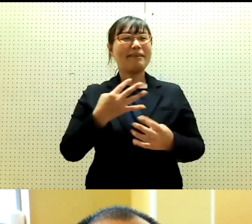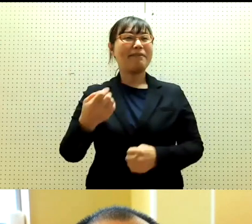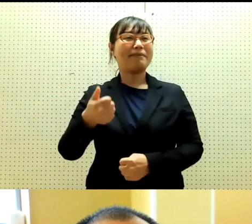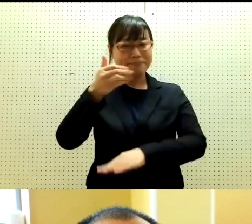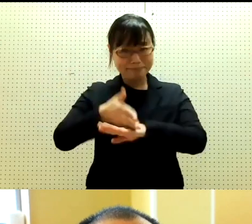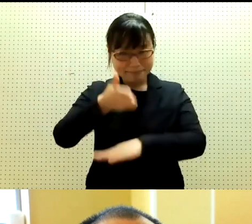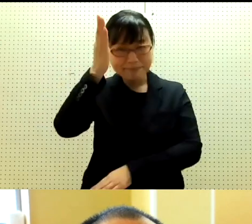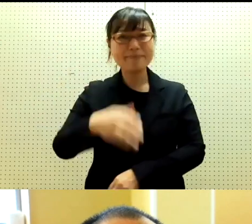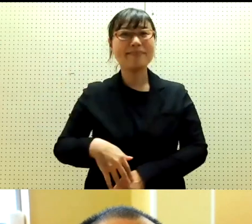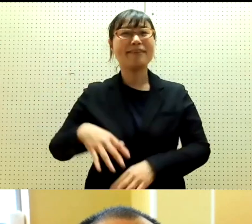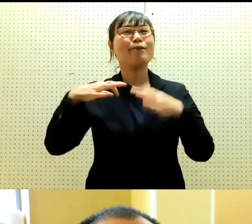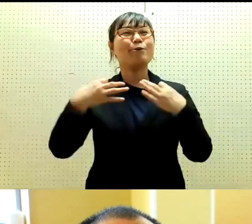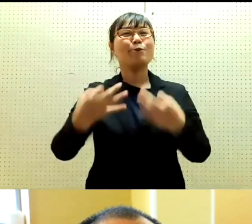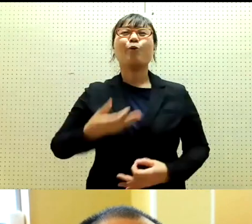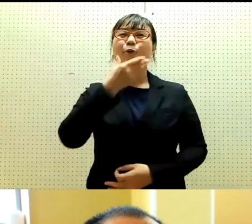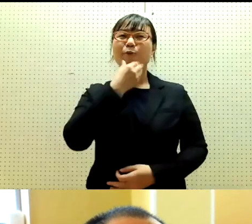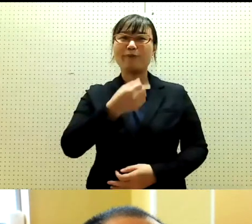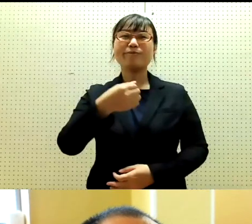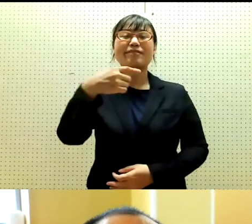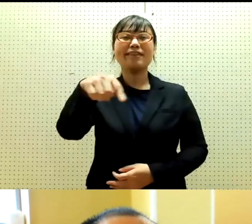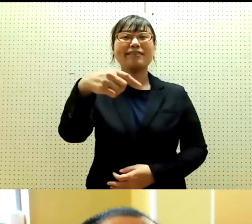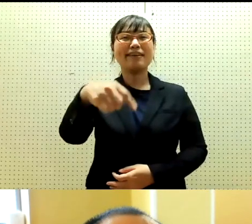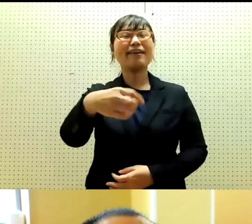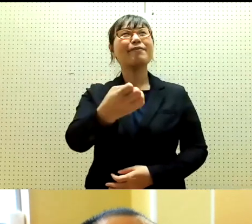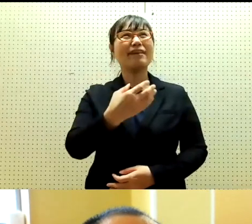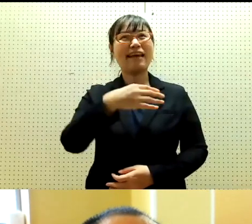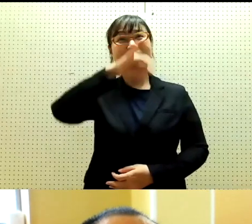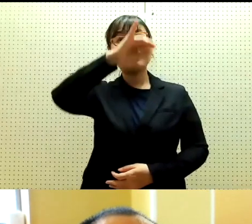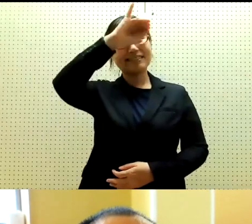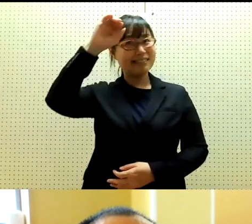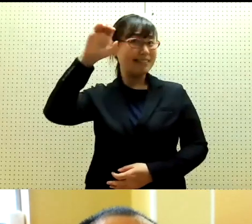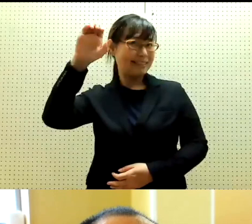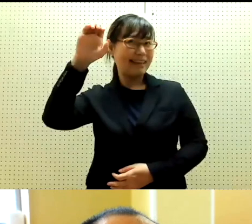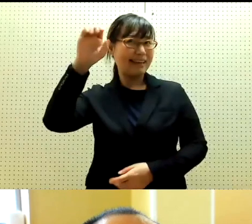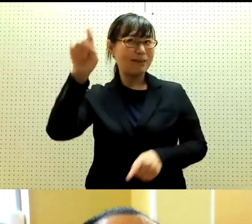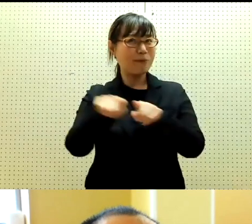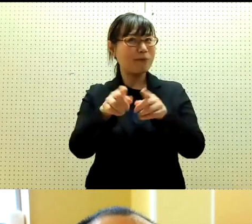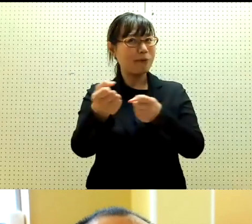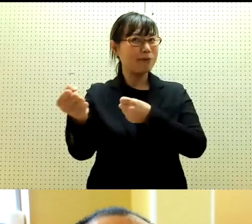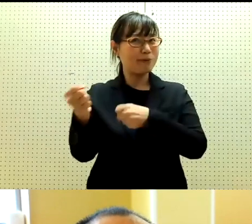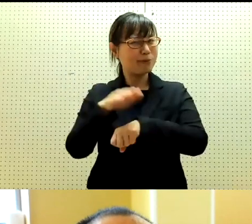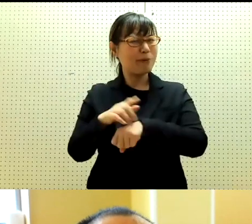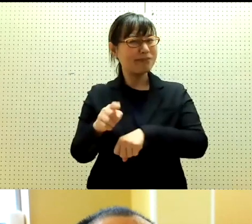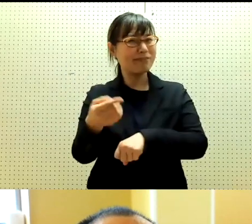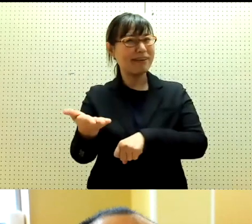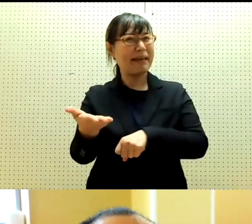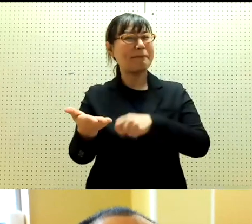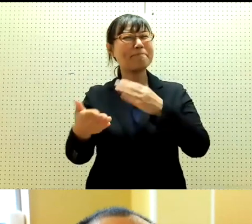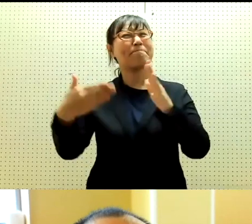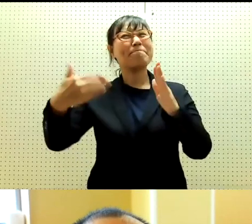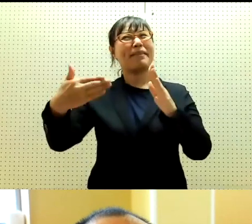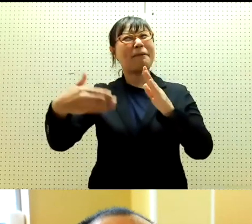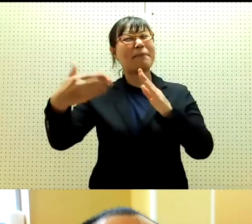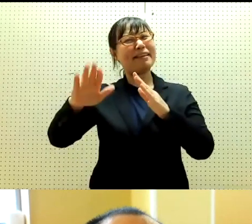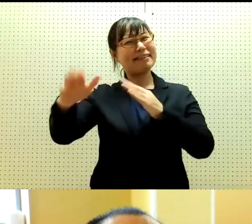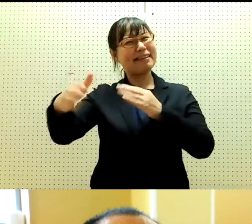福先生がさっき、こう知恵の共有どうするのかっていうところで、まだまだ長い道のりかかるぞと、豊福先